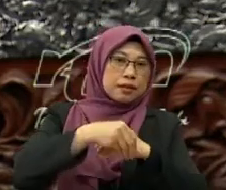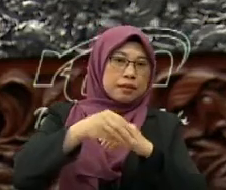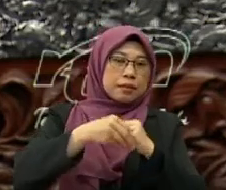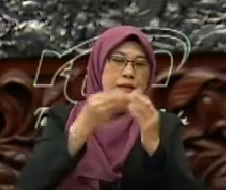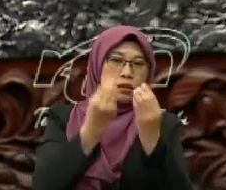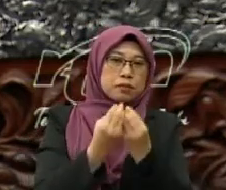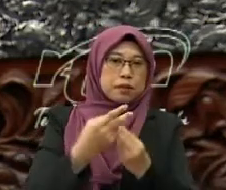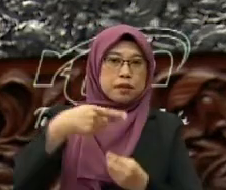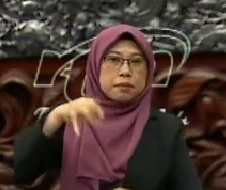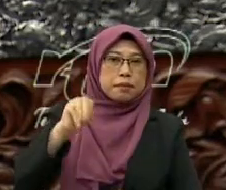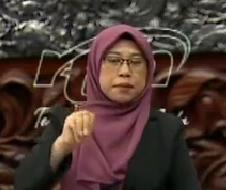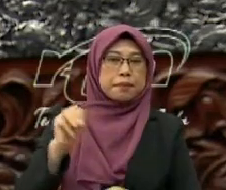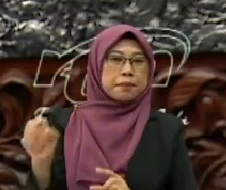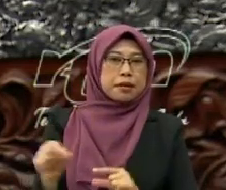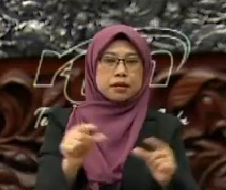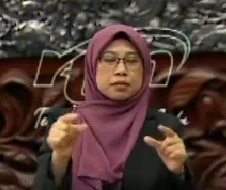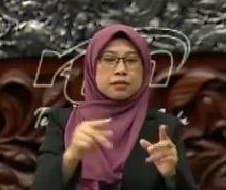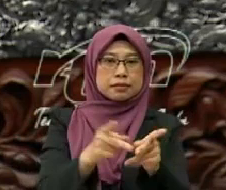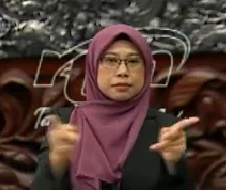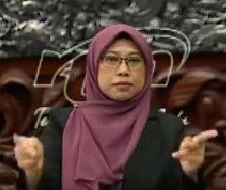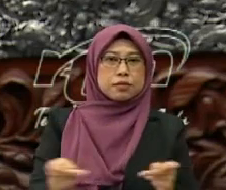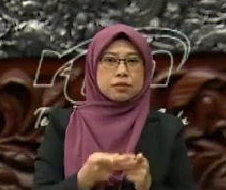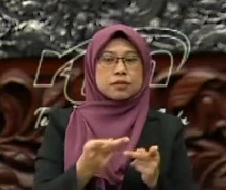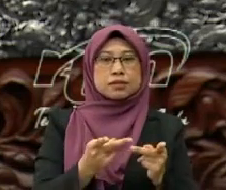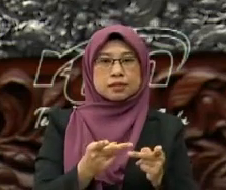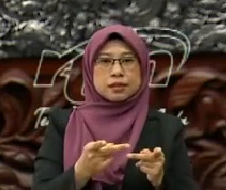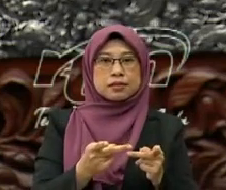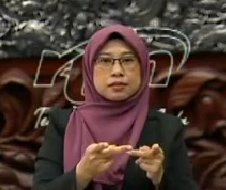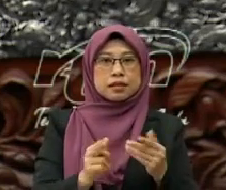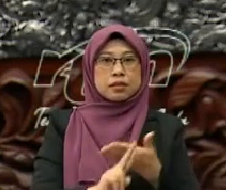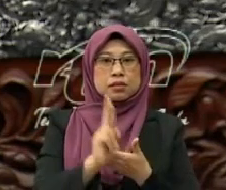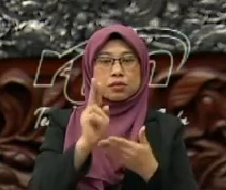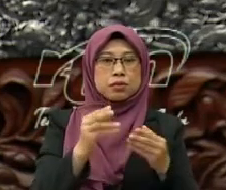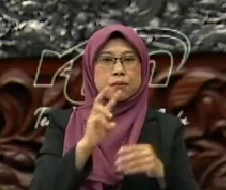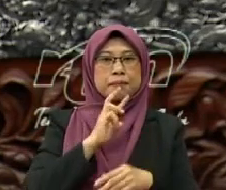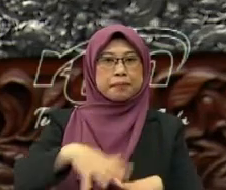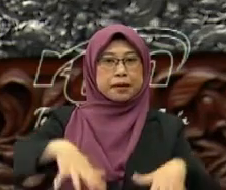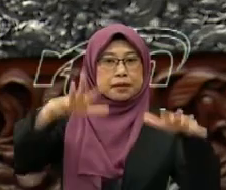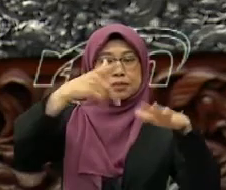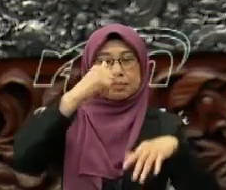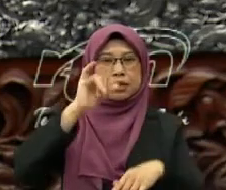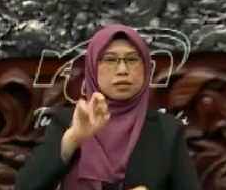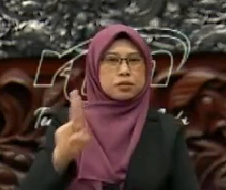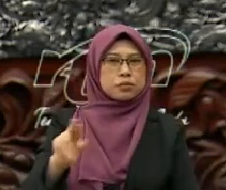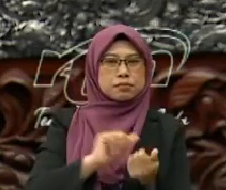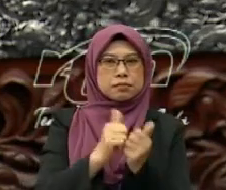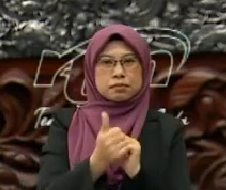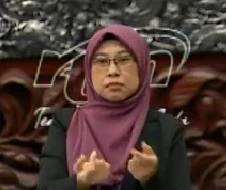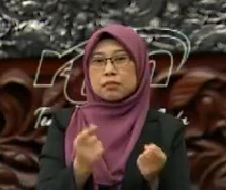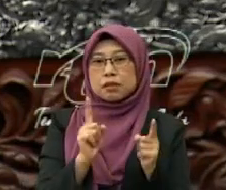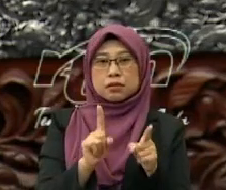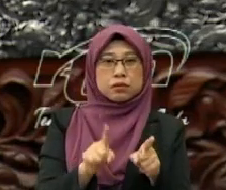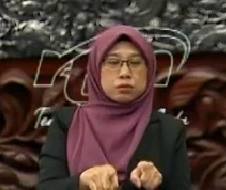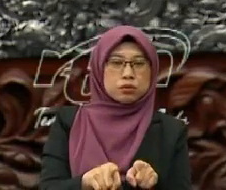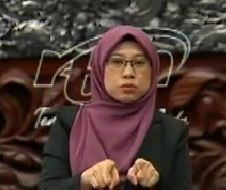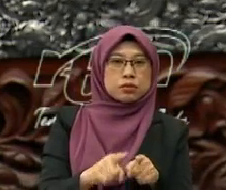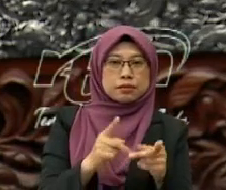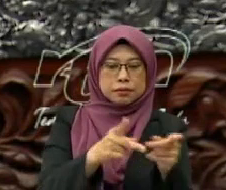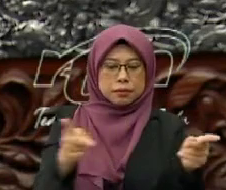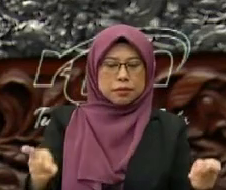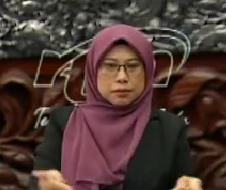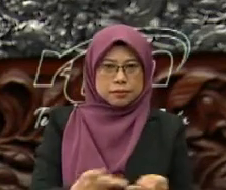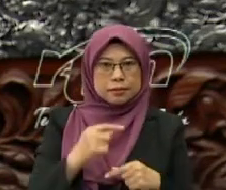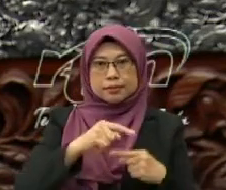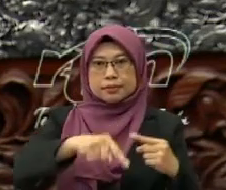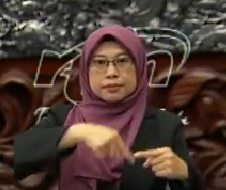ke festival bergerak ya di kosa-kosan yang beresiko banjir sebab sengaja melibatkan eee kawasan yang